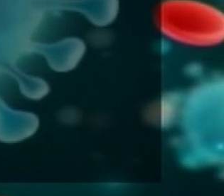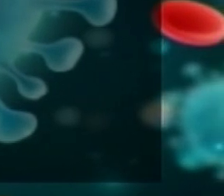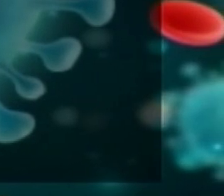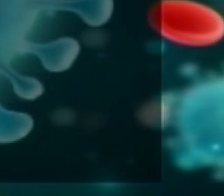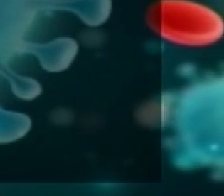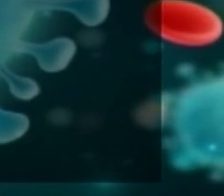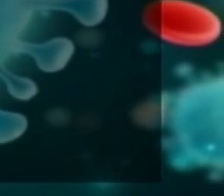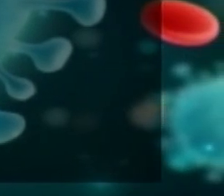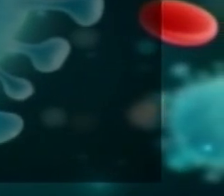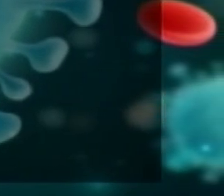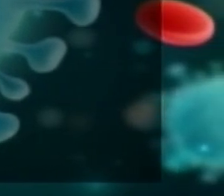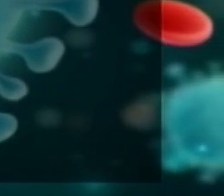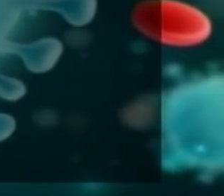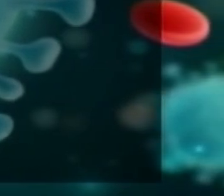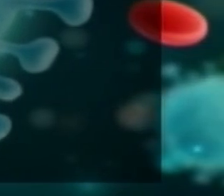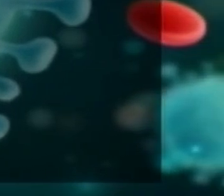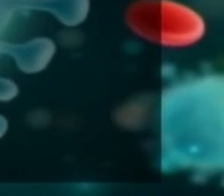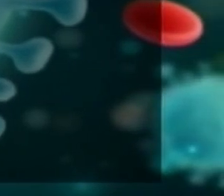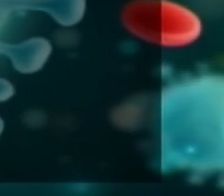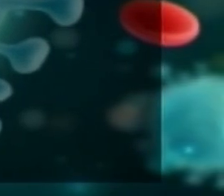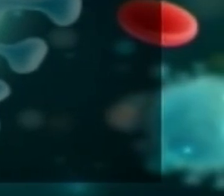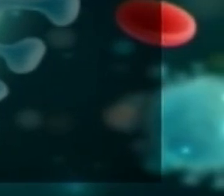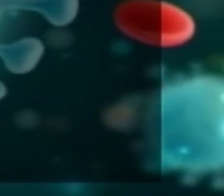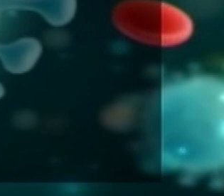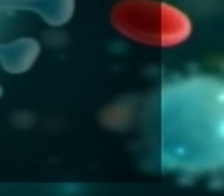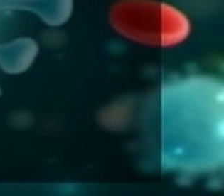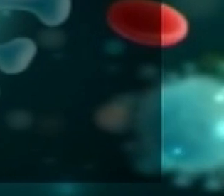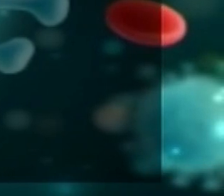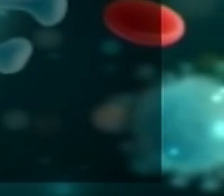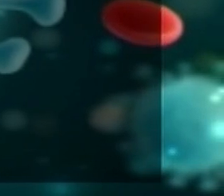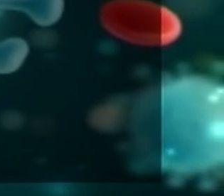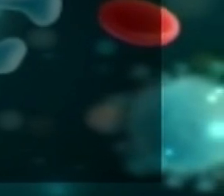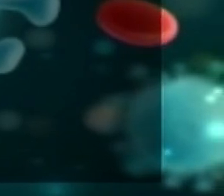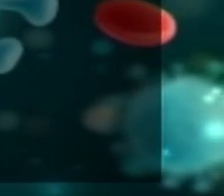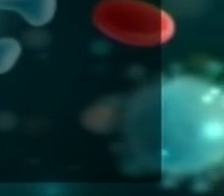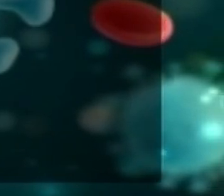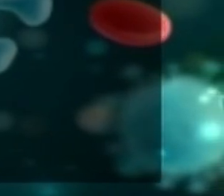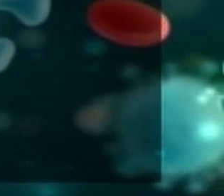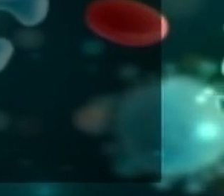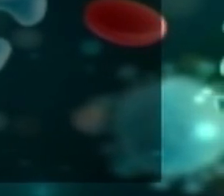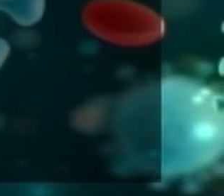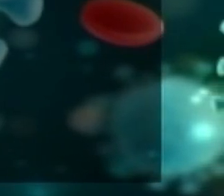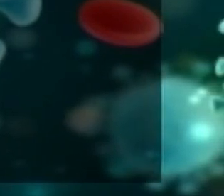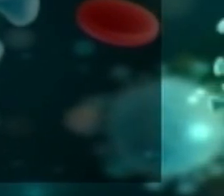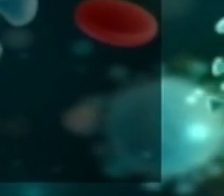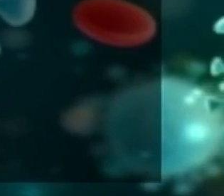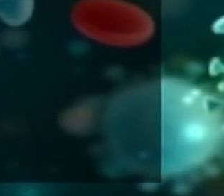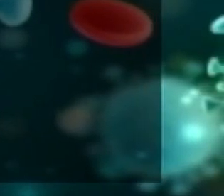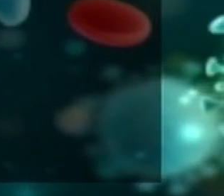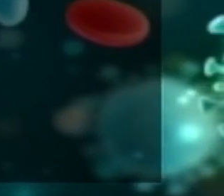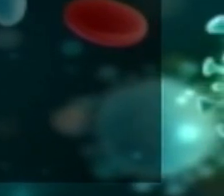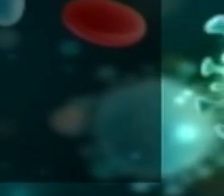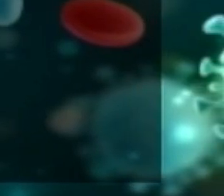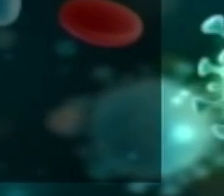করোনা সংক্রমণের ঝুঁকিতে থাকা মোট 2,00,000 মানুষকে নেওয়া হয়েছে কোয়ারেন্টিনে। নতুন স্থাপন করা 2টি সহ সারা দেশে করোনা